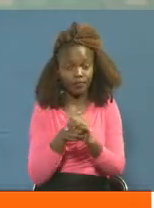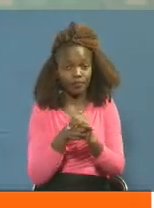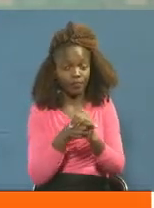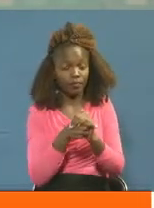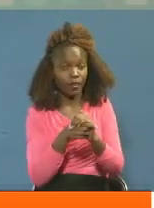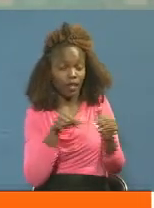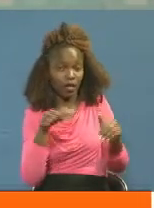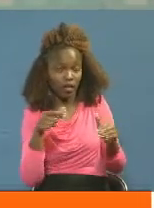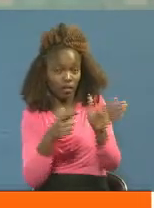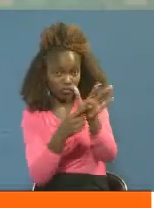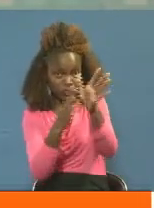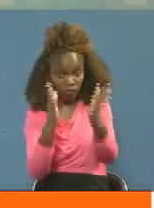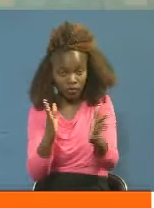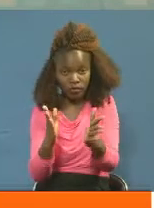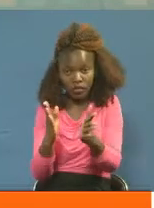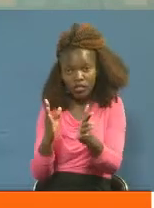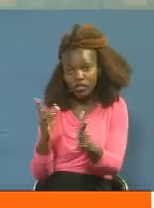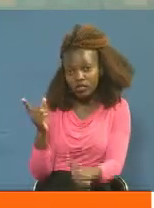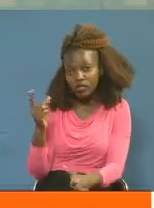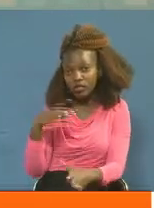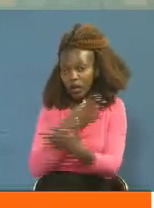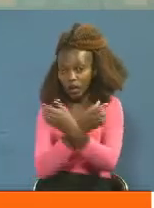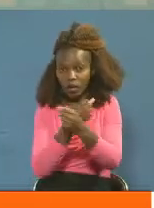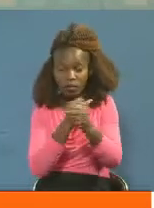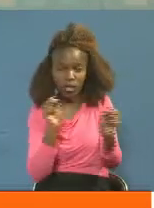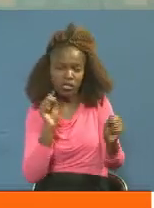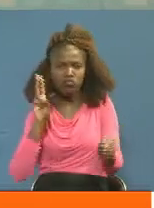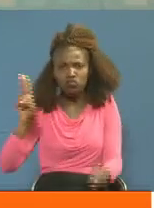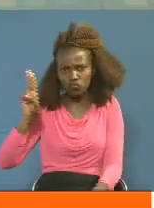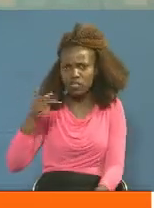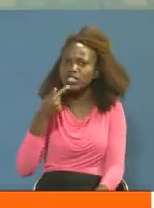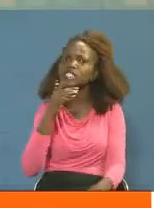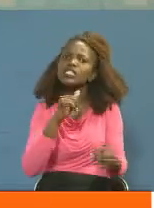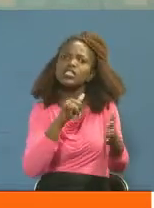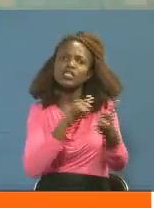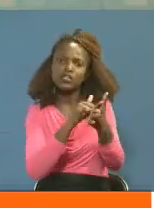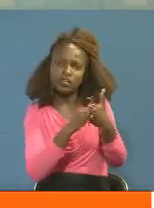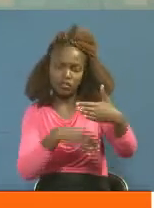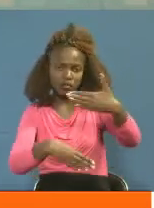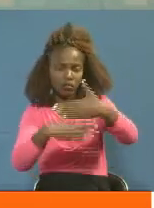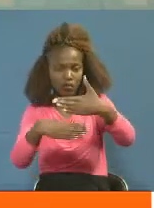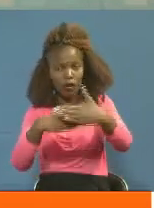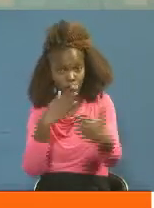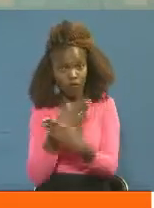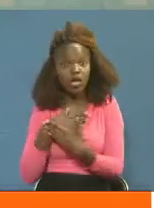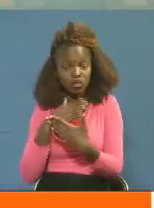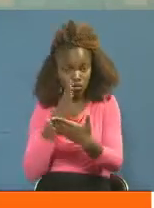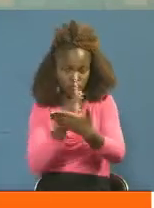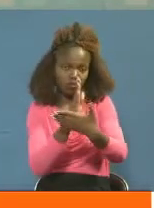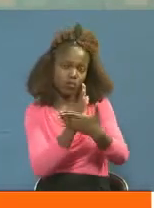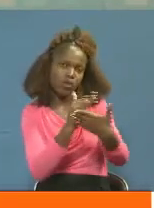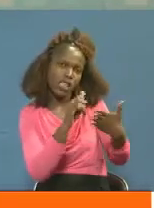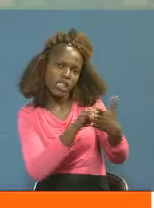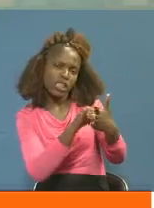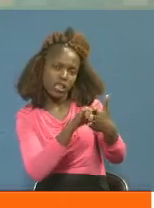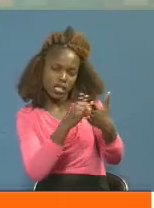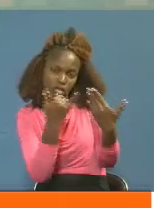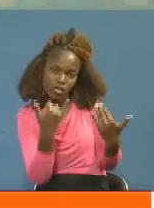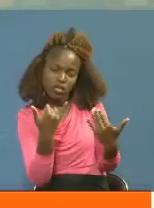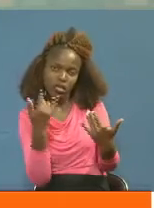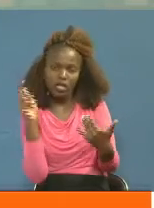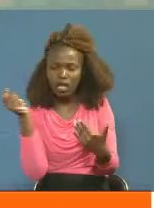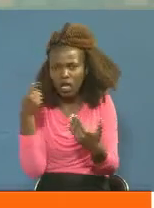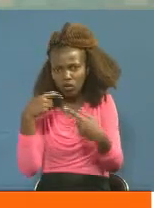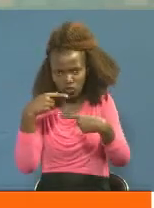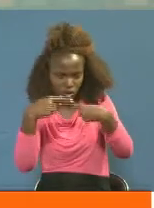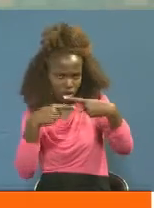na viongozi wengine nchini, Rais Uhuru Kenyatta amesema kuwa marehemu Magufuli alikuwa rafiki wa karibu, hivyo Kenya itaendelea kushirikiana na